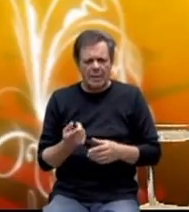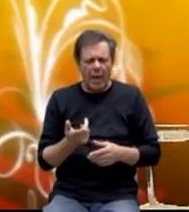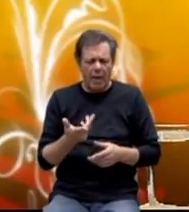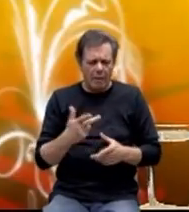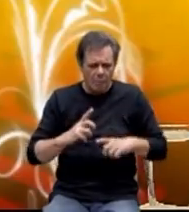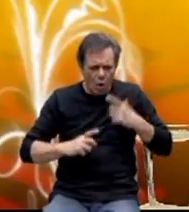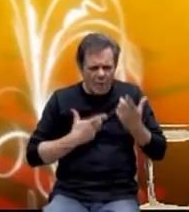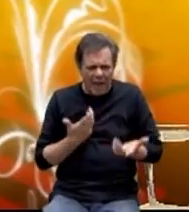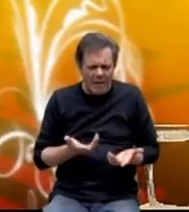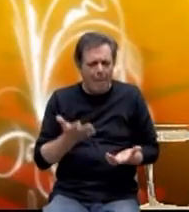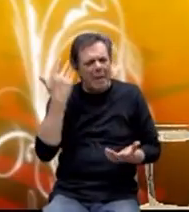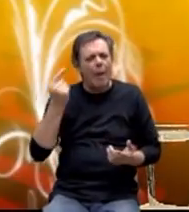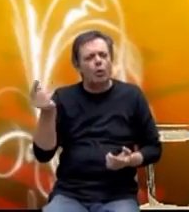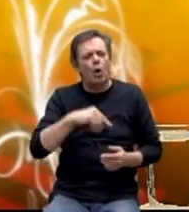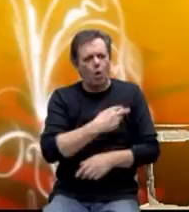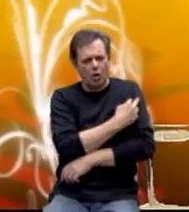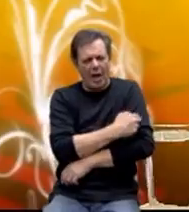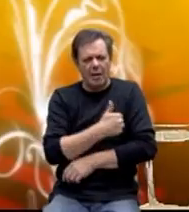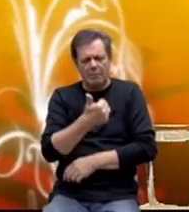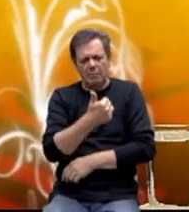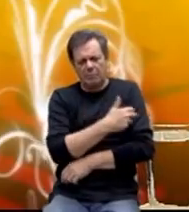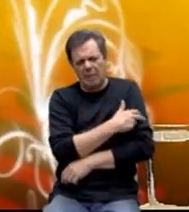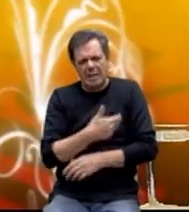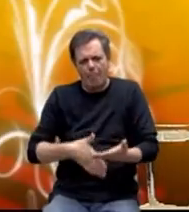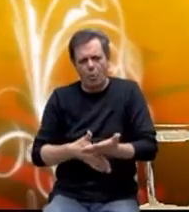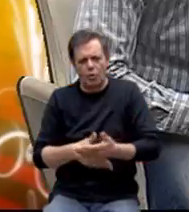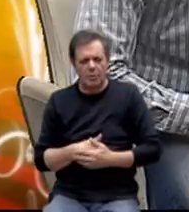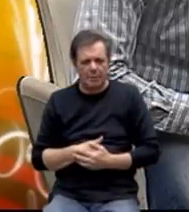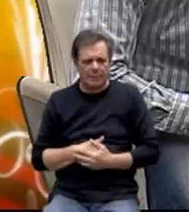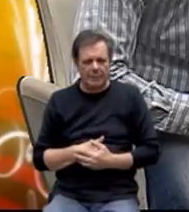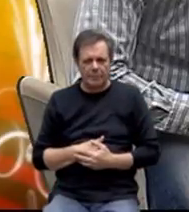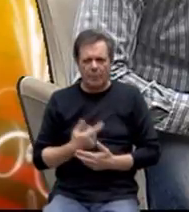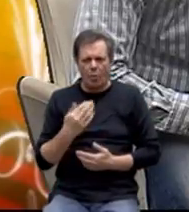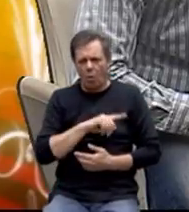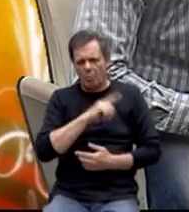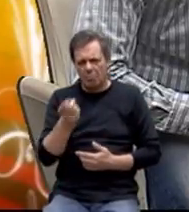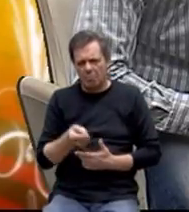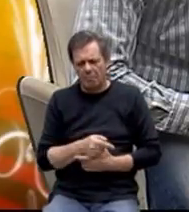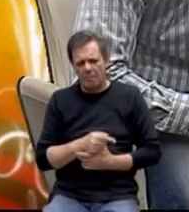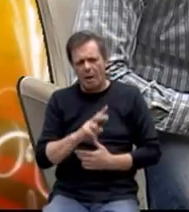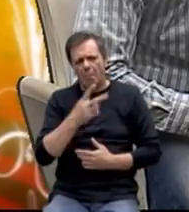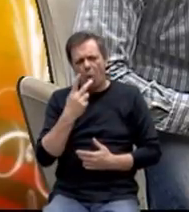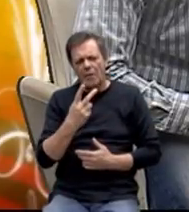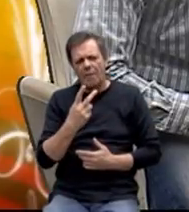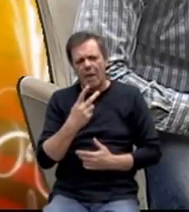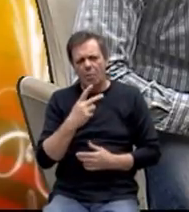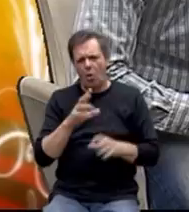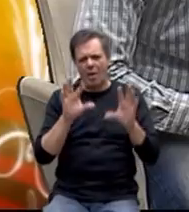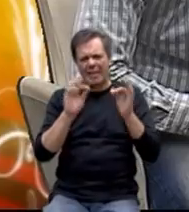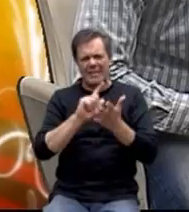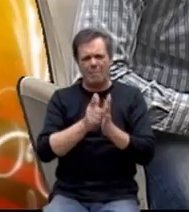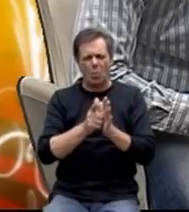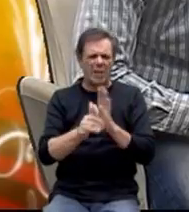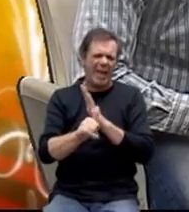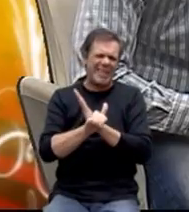pravili oživljavanje prije nego što je došla hitna? Koliko im je trebalo? Poziv je trajao 10 minuta